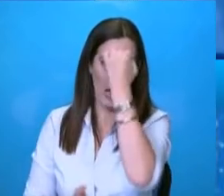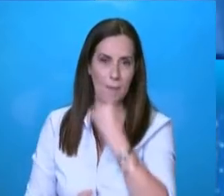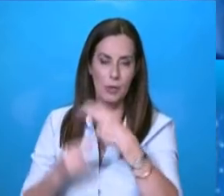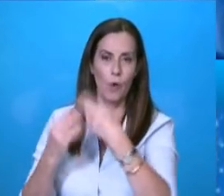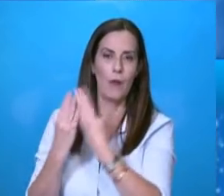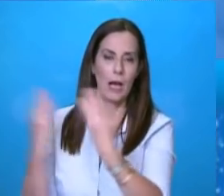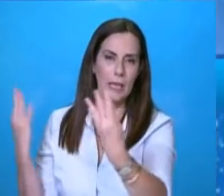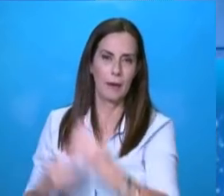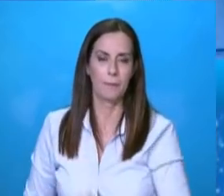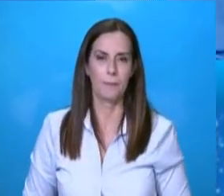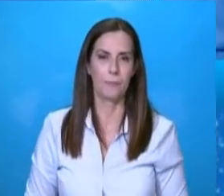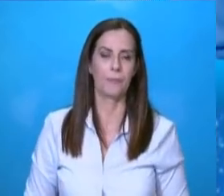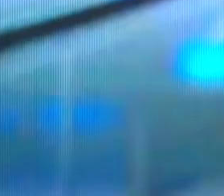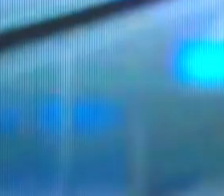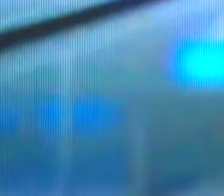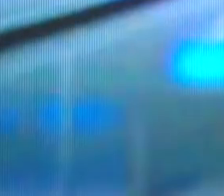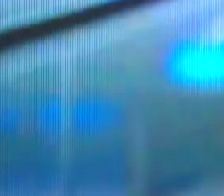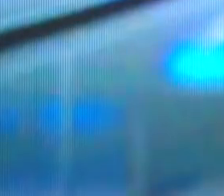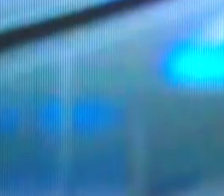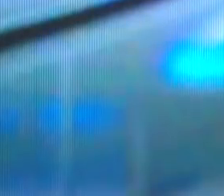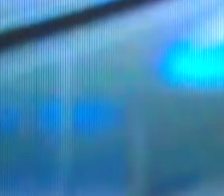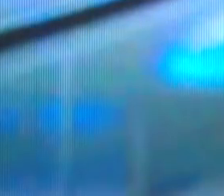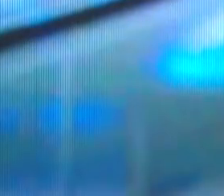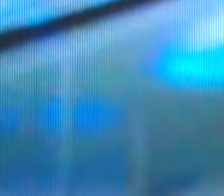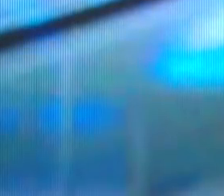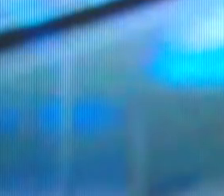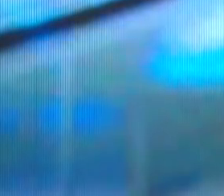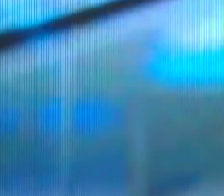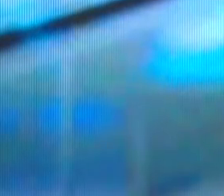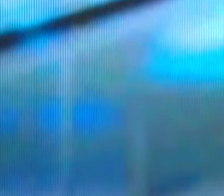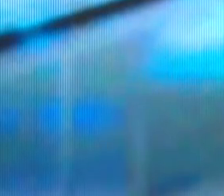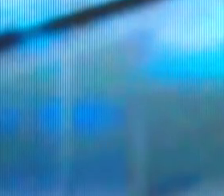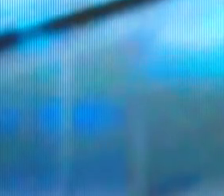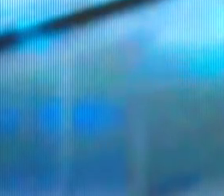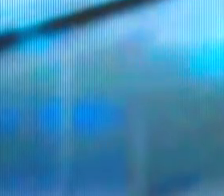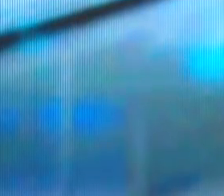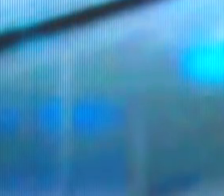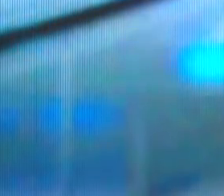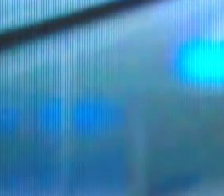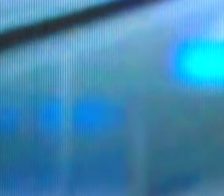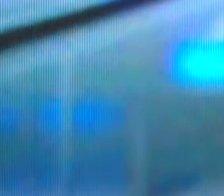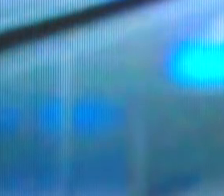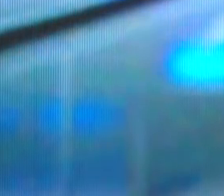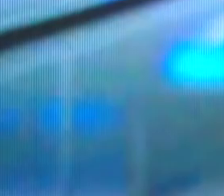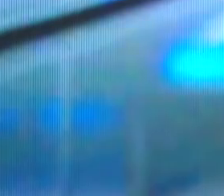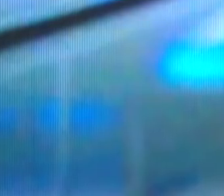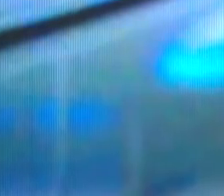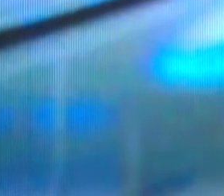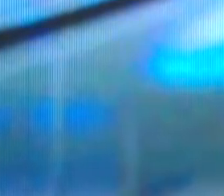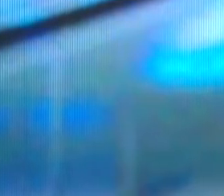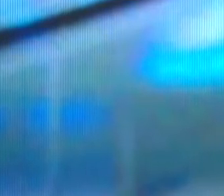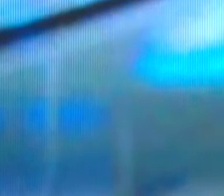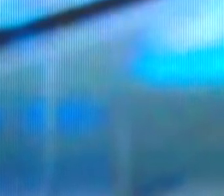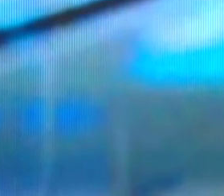הגבול. תודה רבה, משה. נושאים אחרים. 10 ימים לאחר פתיחת שנת הלימודים, 7 בנות ממודיעין